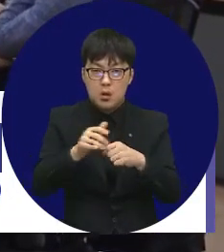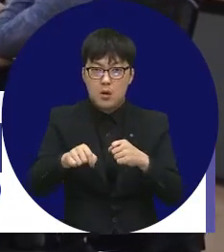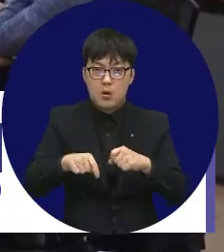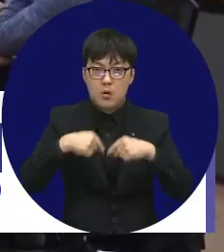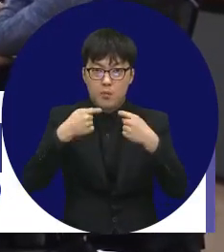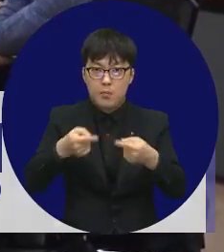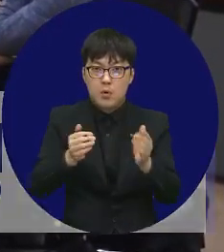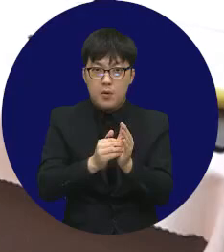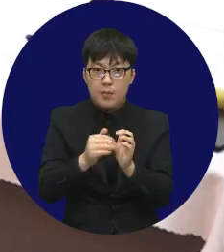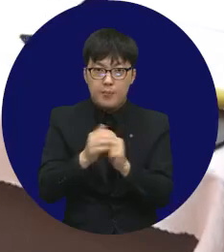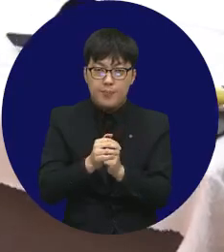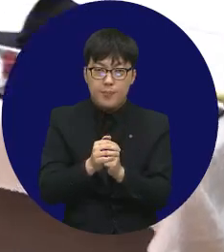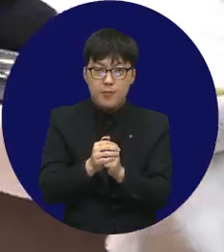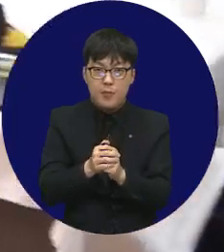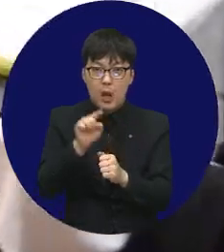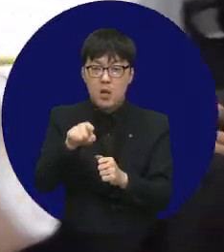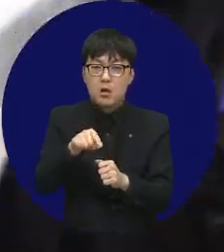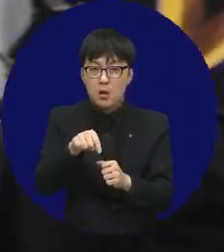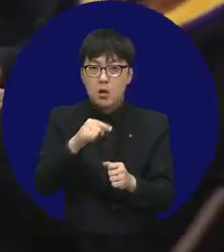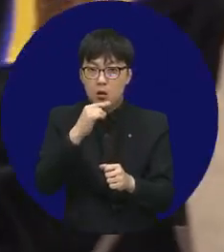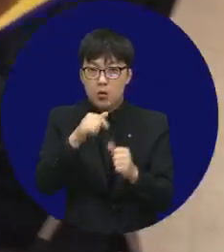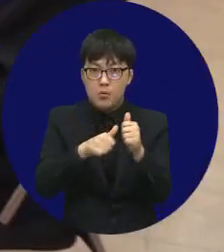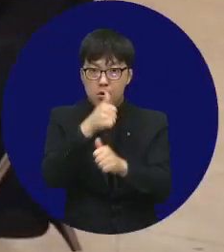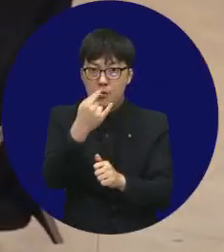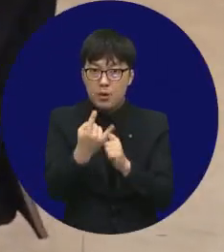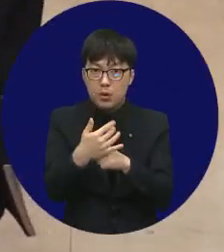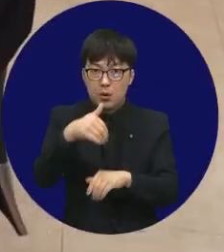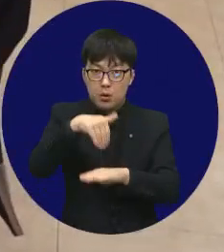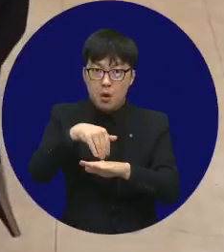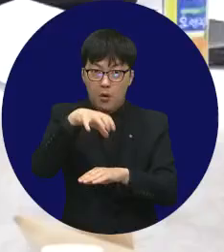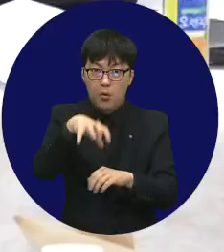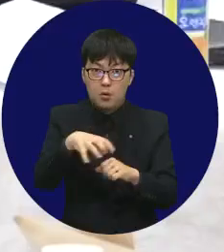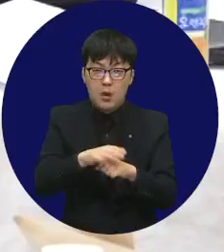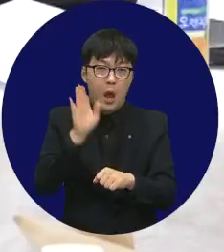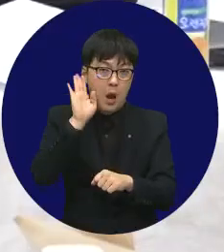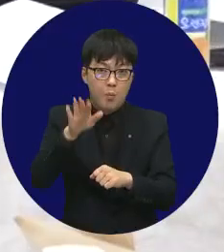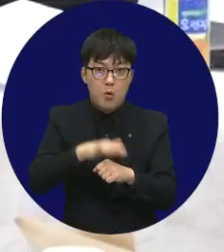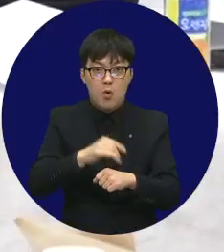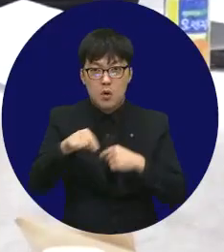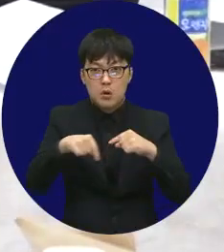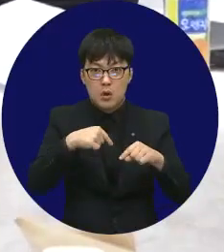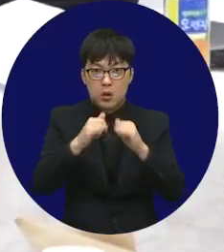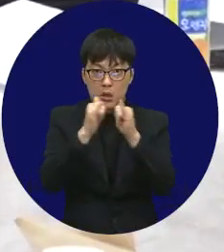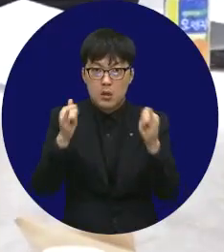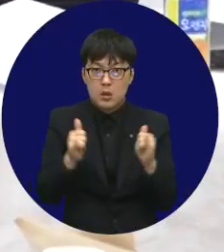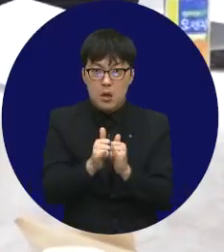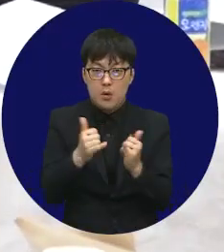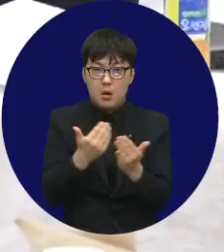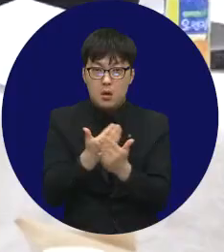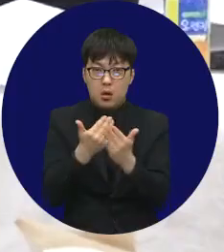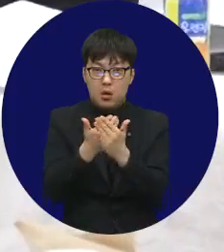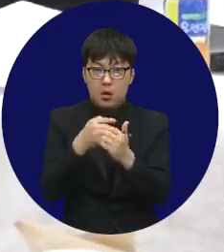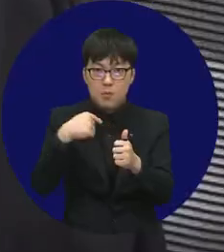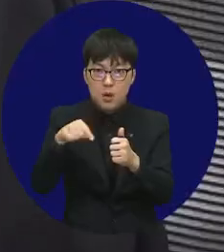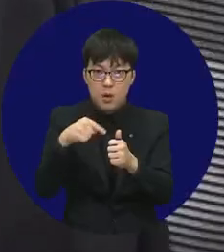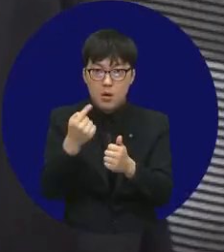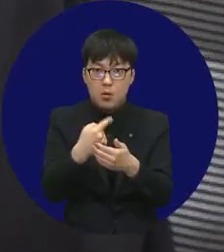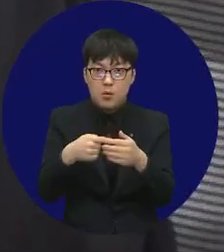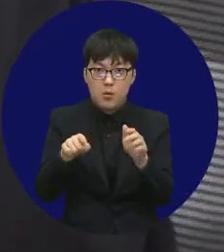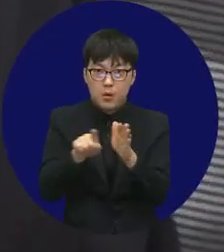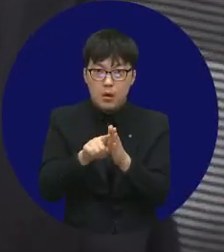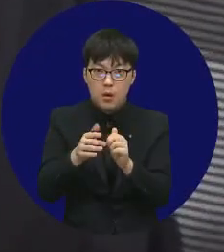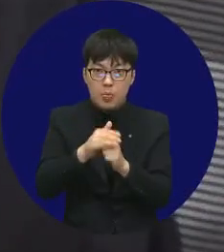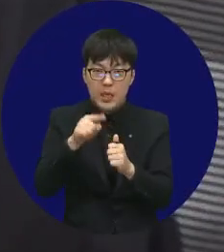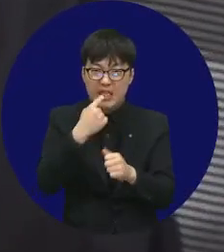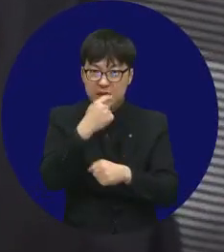자치활동을 함께했습니다. 중앙선거관리위원회 선거연수원은 향후 정치사회 지도자 양성을 통한 선진 민주주의의